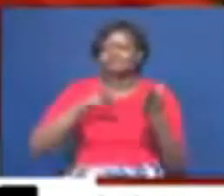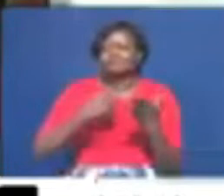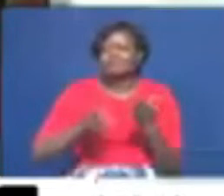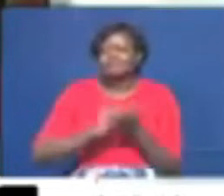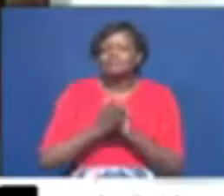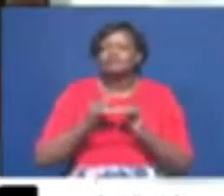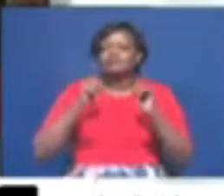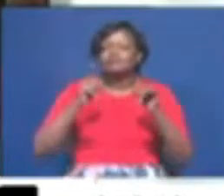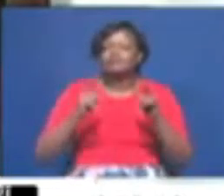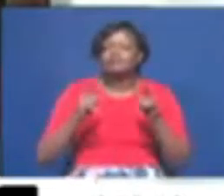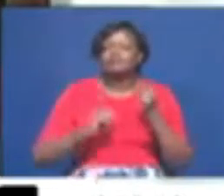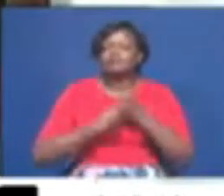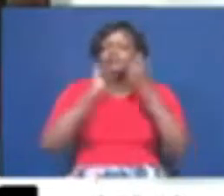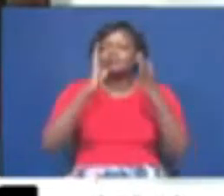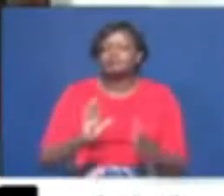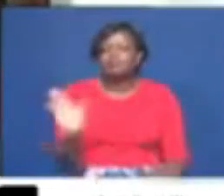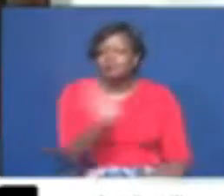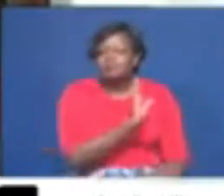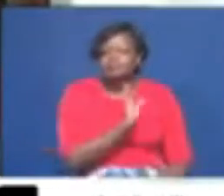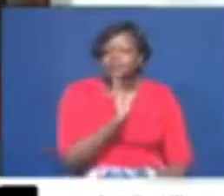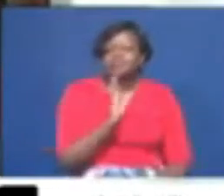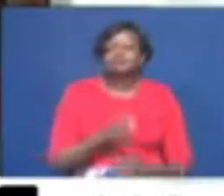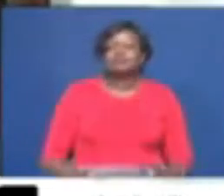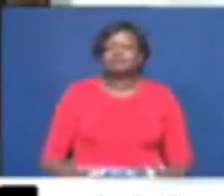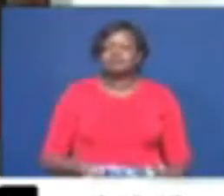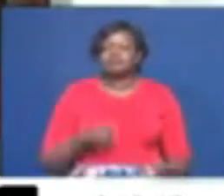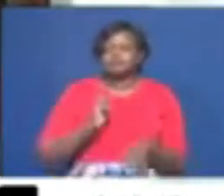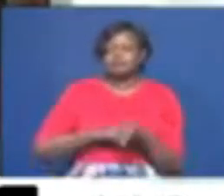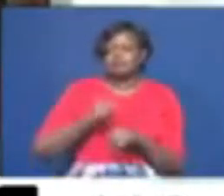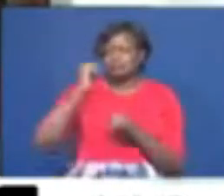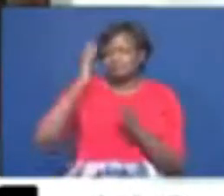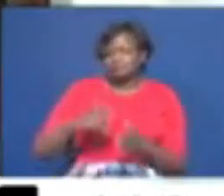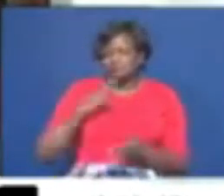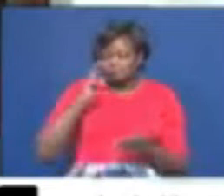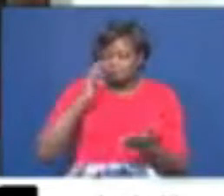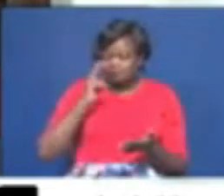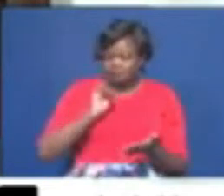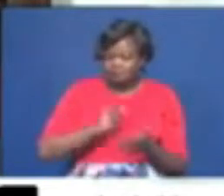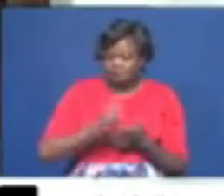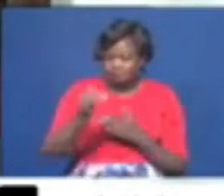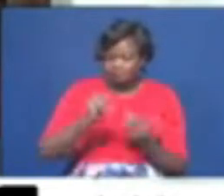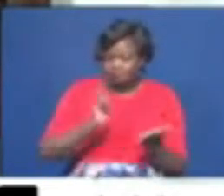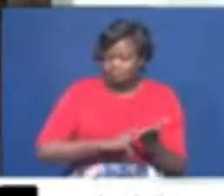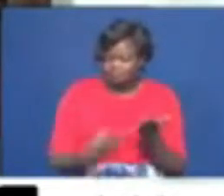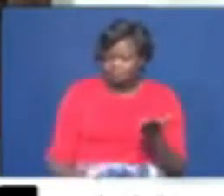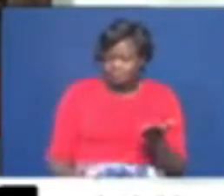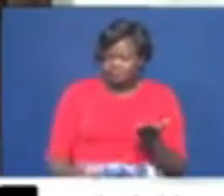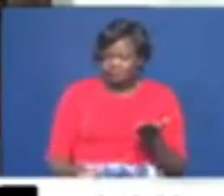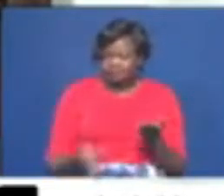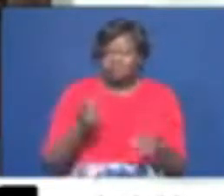to conflict. Mwanasiasa, ukiona umeshindwa au unaelekea kushindwa, ukiamua